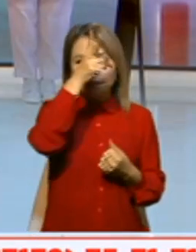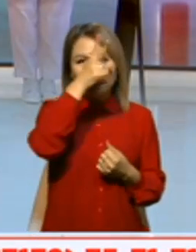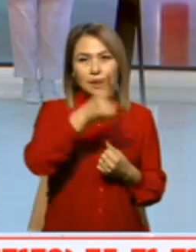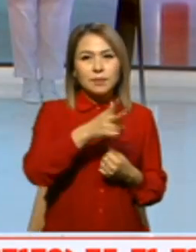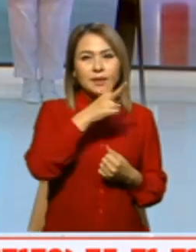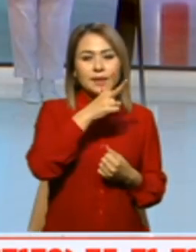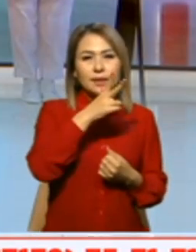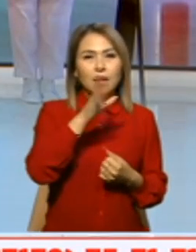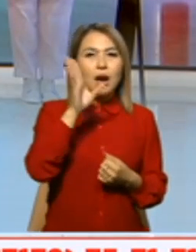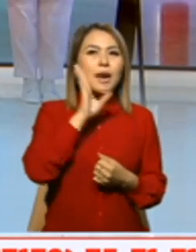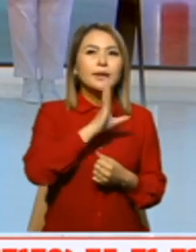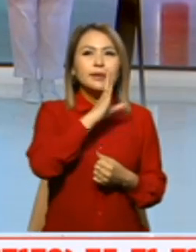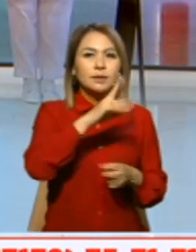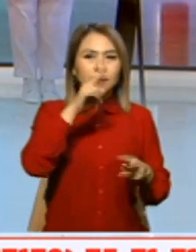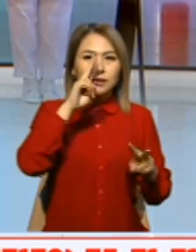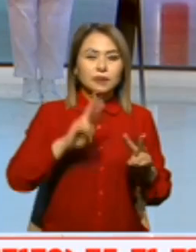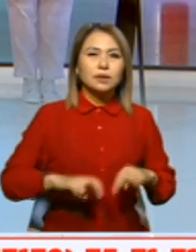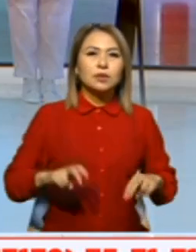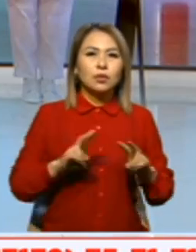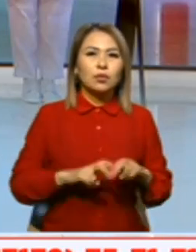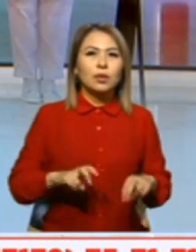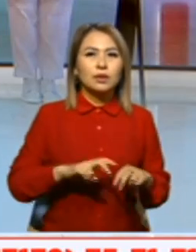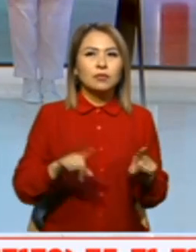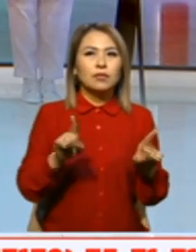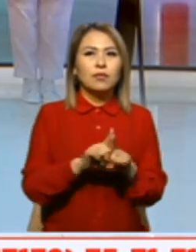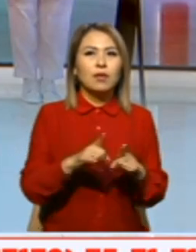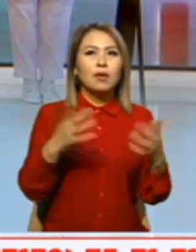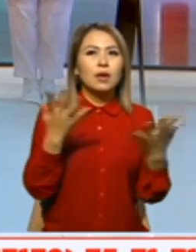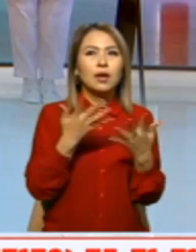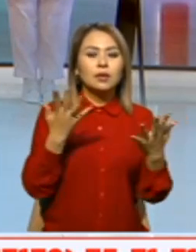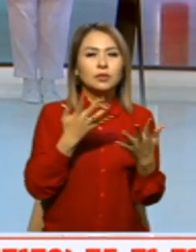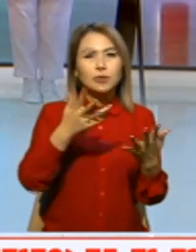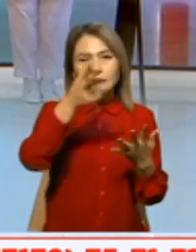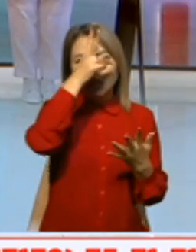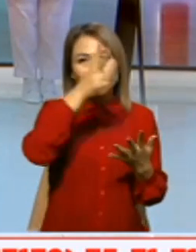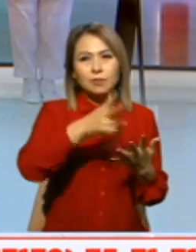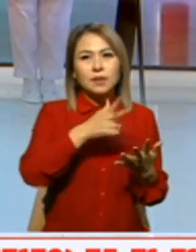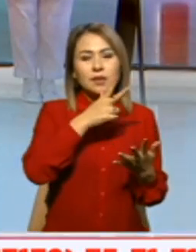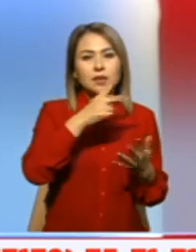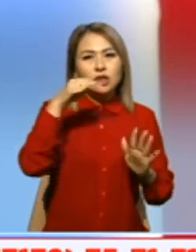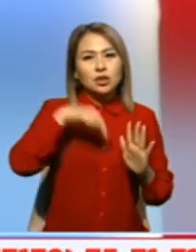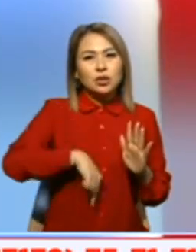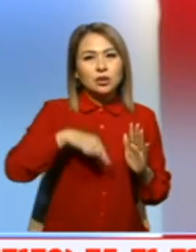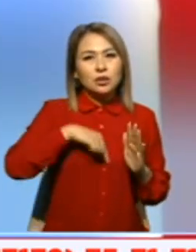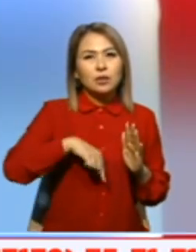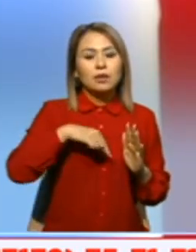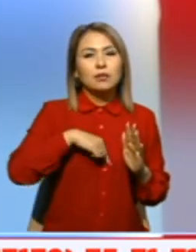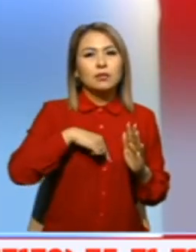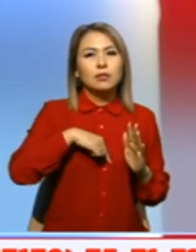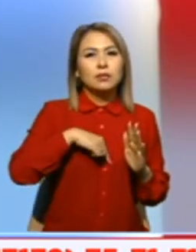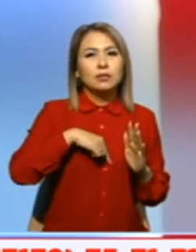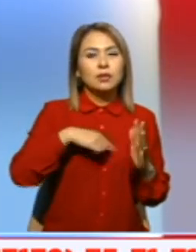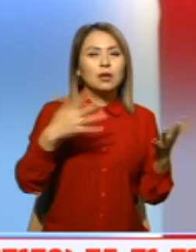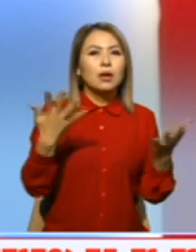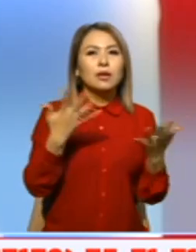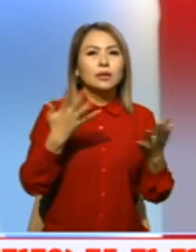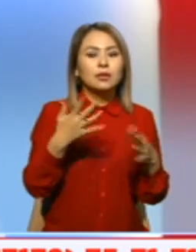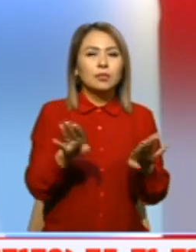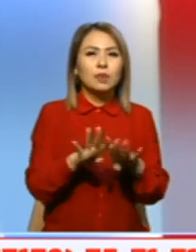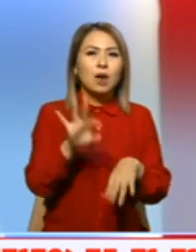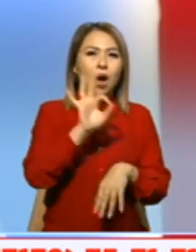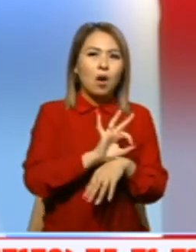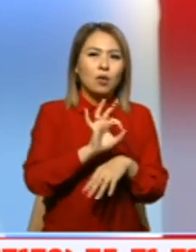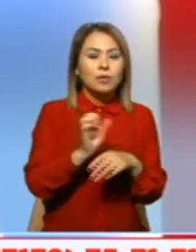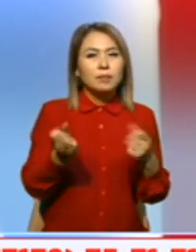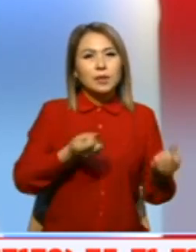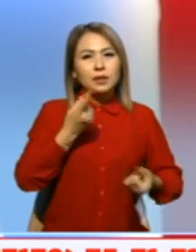триместрдегі әйелдердің тексерілуі, скринингтің маңызы неде? Қай триместрда біз іштегі шарананың қандай да бір аурудың